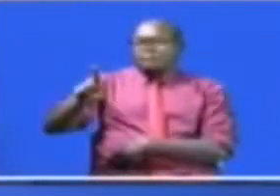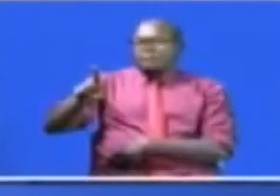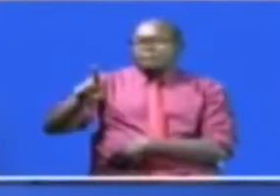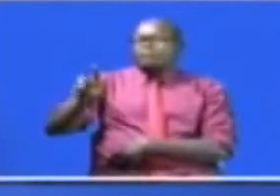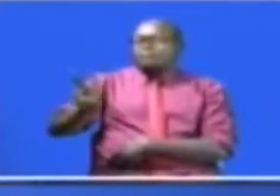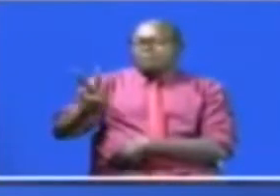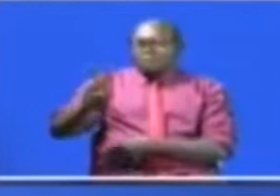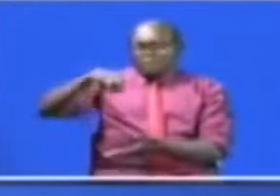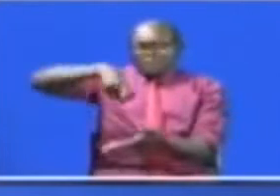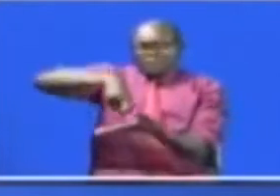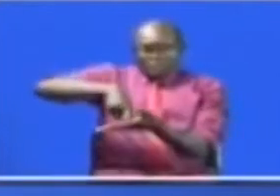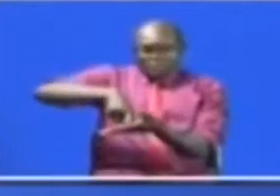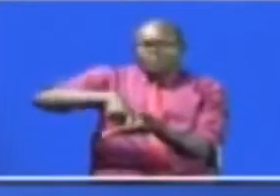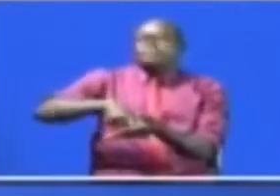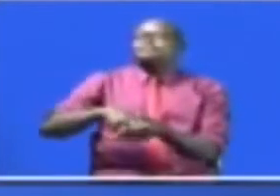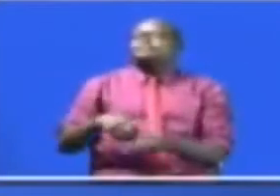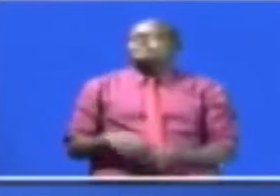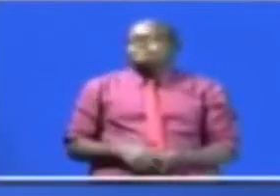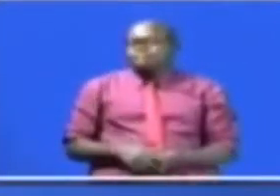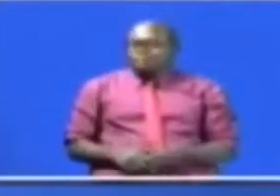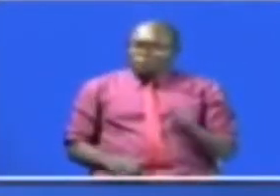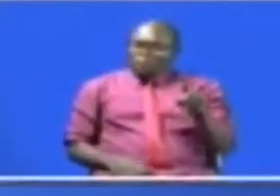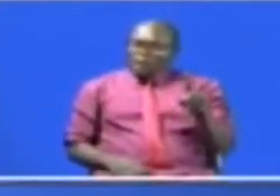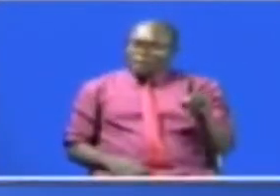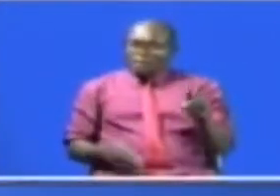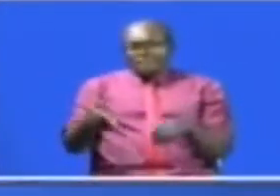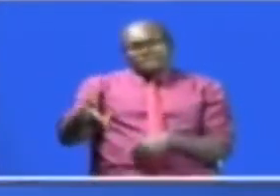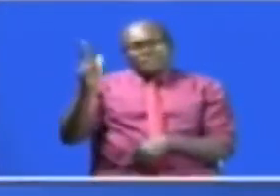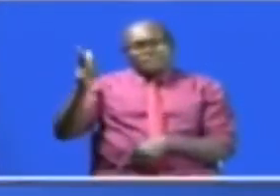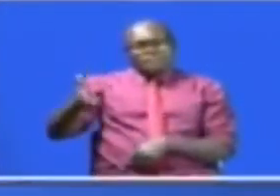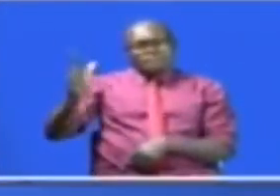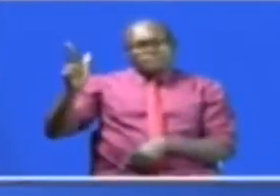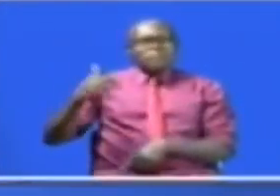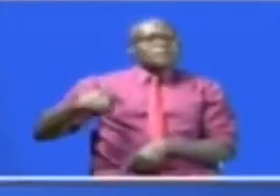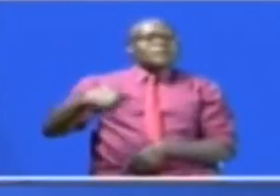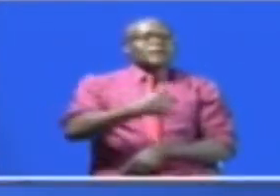Na kuna moja alikuwa upande ya juu. Ule mwenye alikuwa upande ya juu akatupiga risasi.